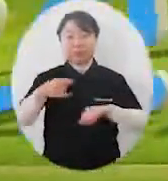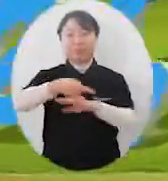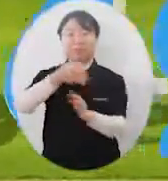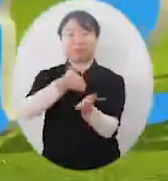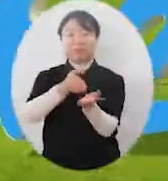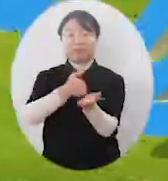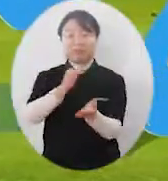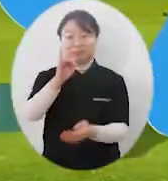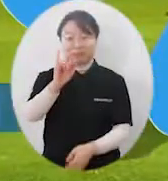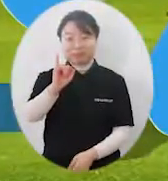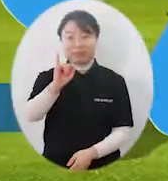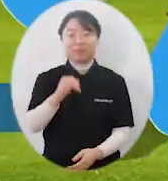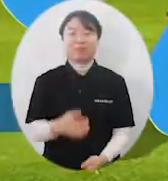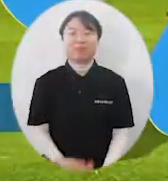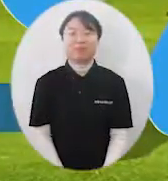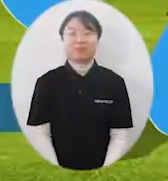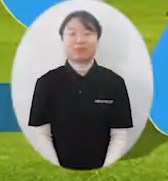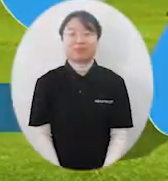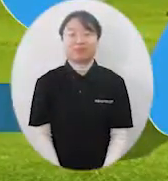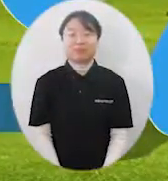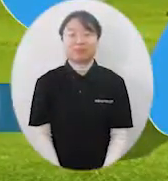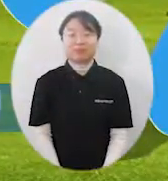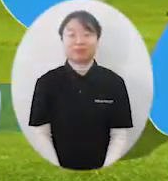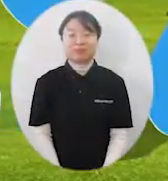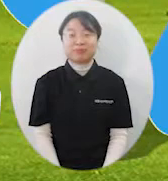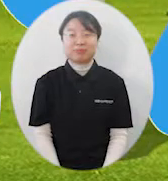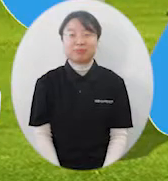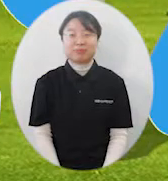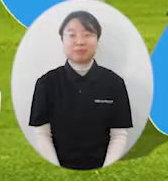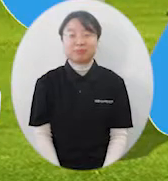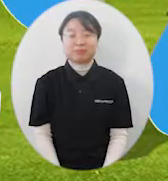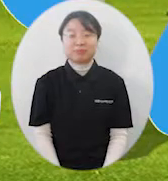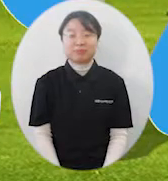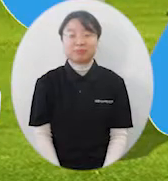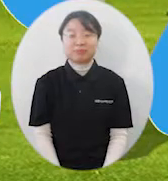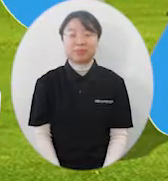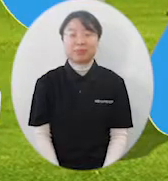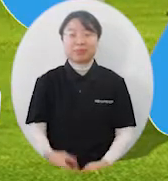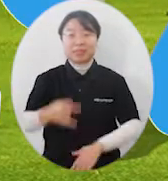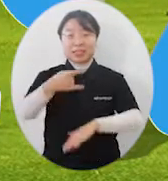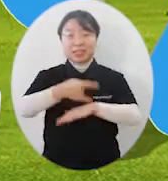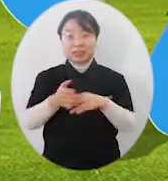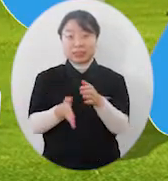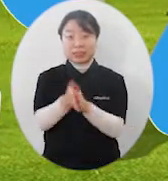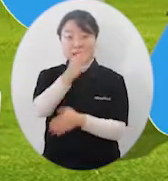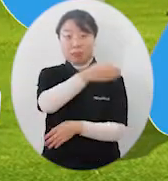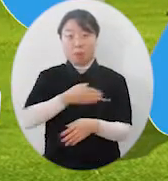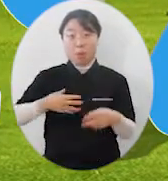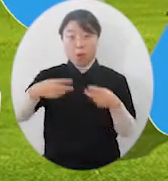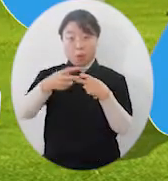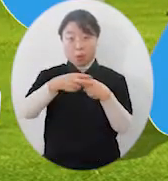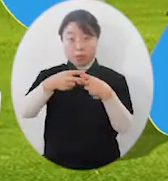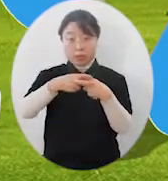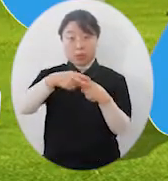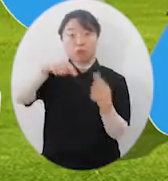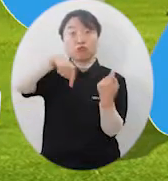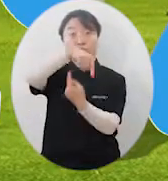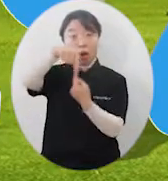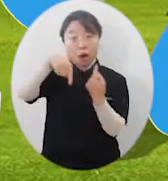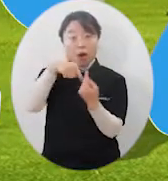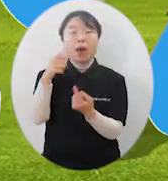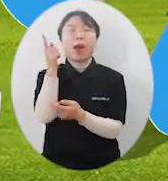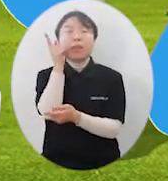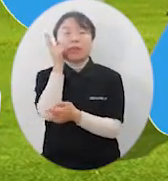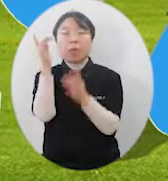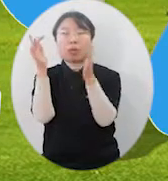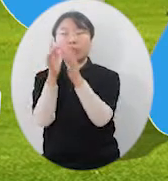안녕하세요. 의왕시 시정뉴스 정혜란입니다. 의왕시 보건소에서 운영 중인 모바일 기업 콕콕 교실에 대한